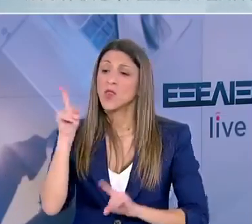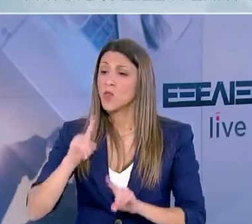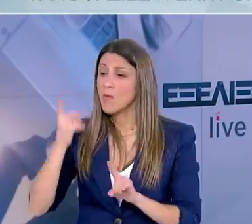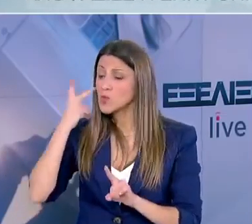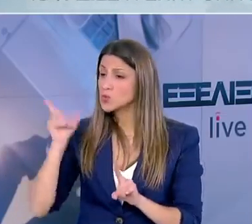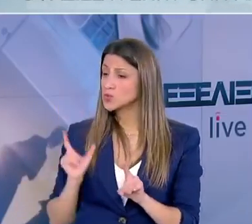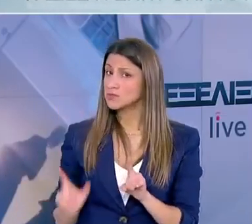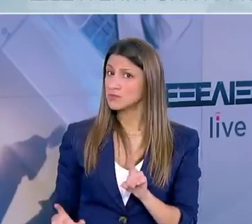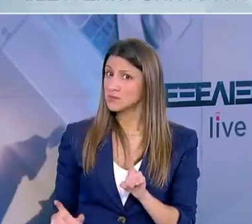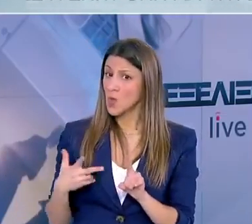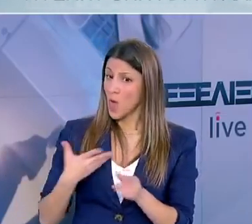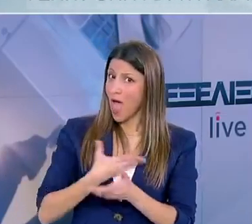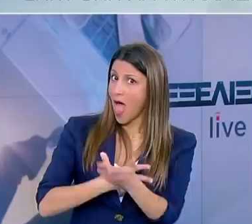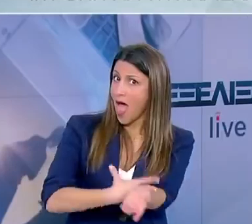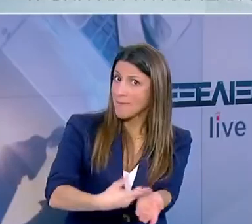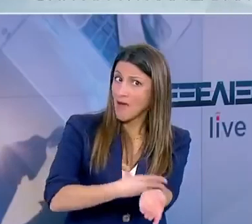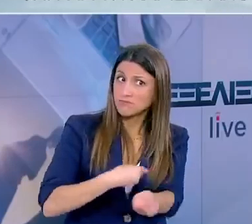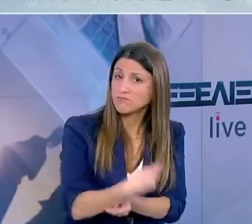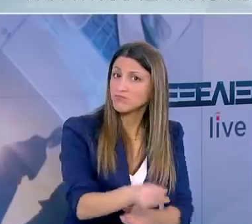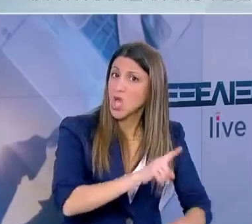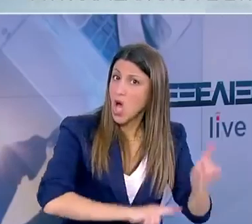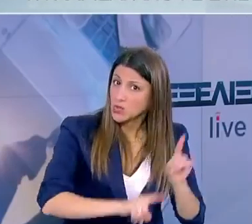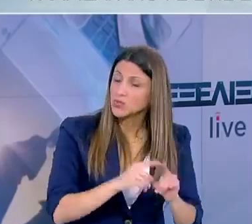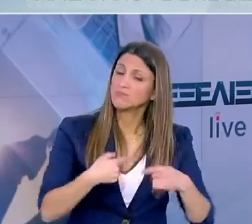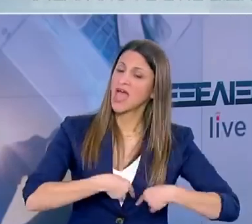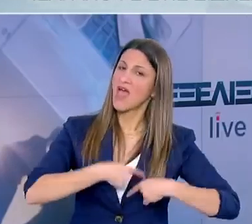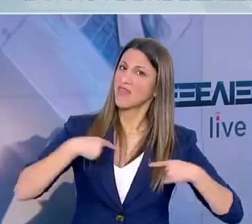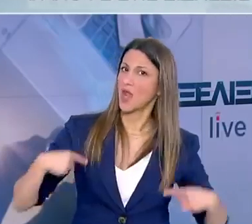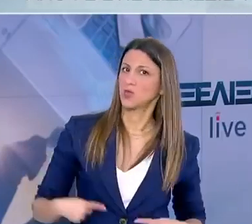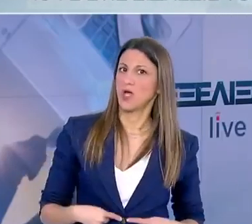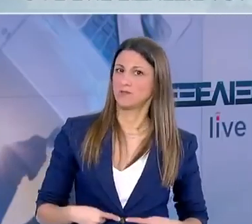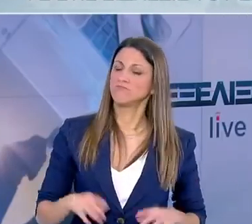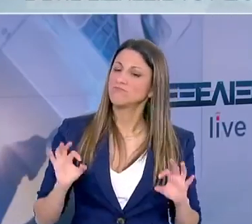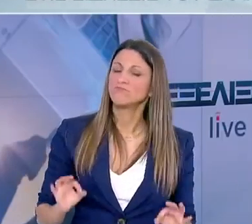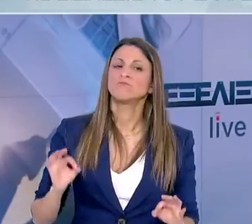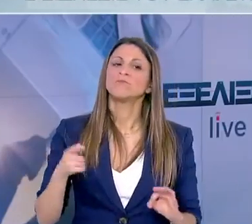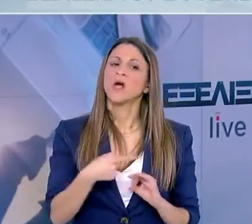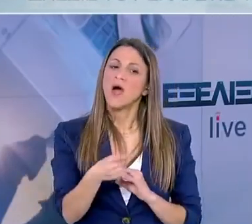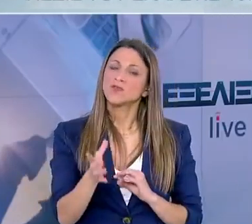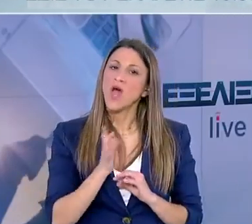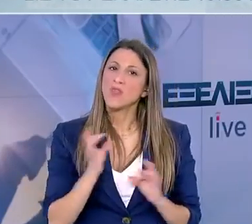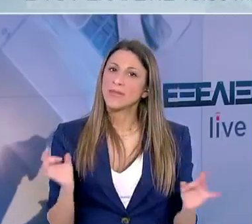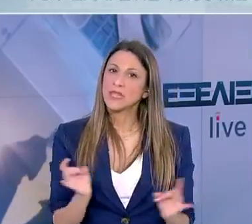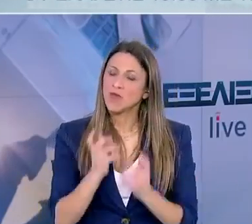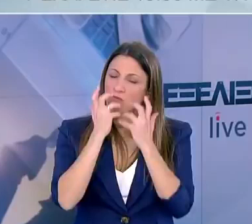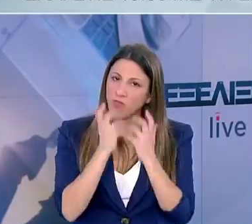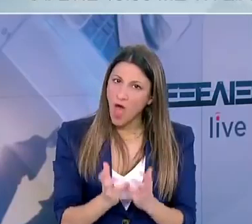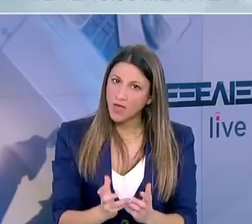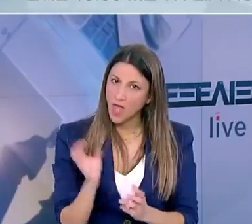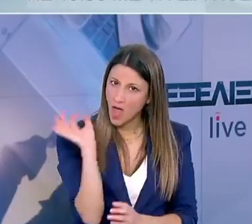να δώσουν ορό σε εθελοντική βάση πάντα και με τους κανόνες επιστήμης ώστε να χρησιμοποιηθεί στους συμπολίτες μας που θα νοσούν σοβαρά.